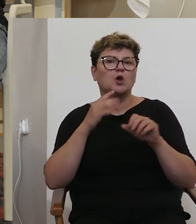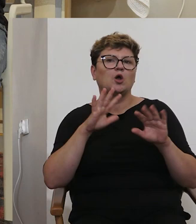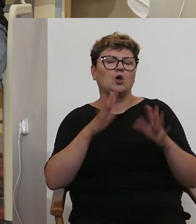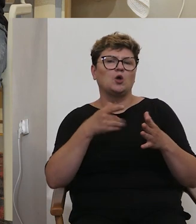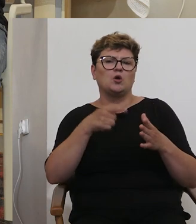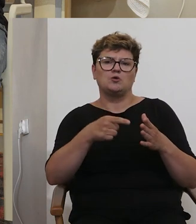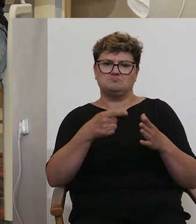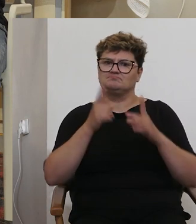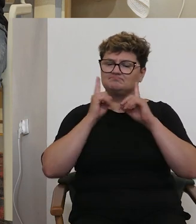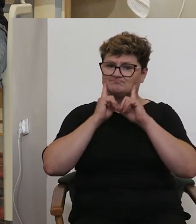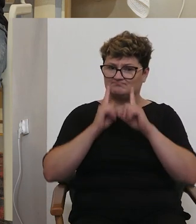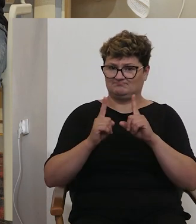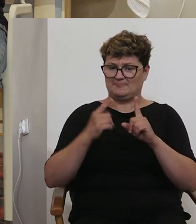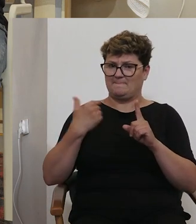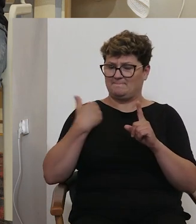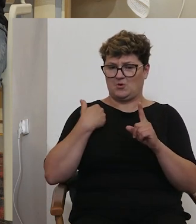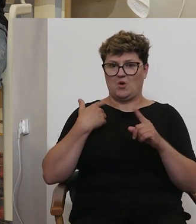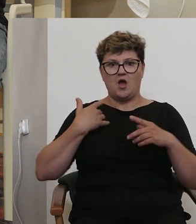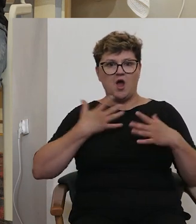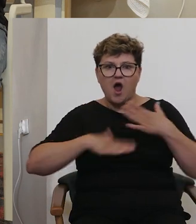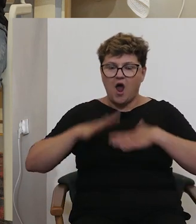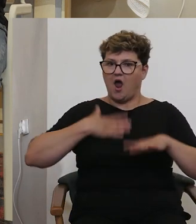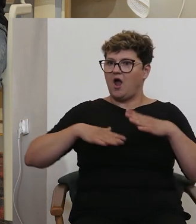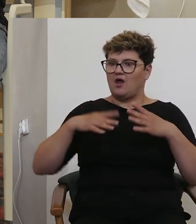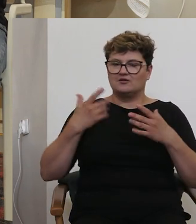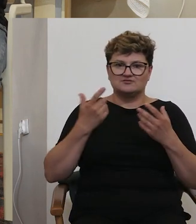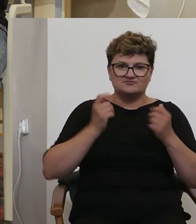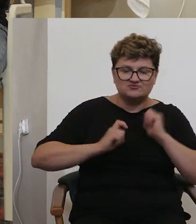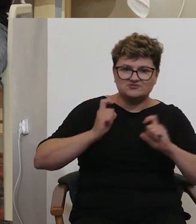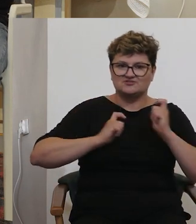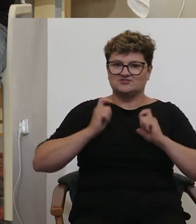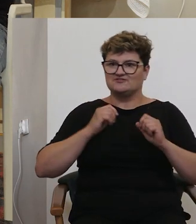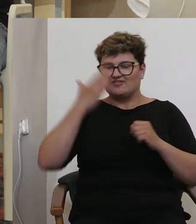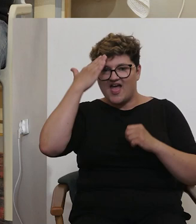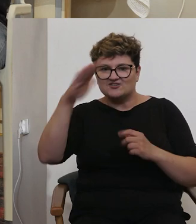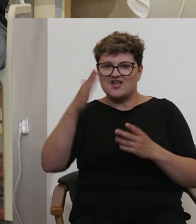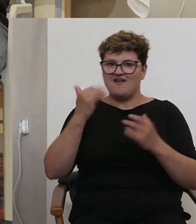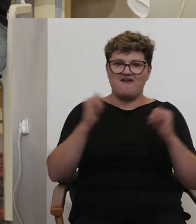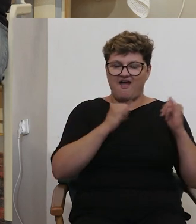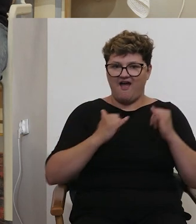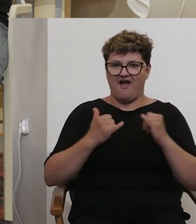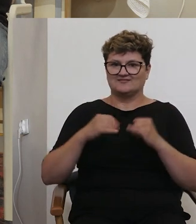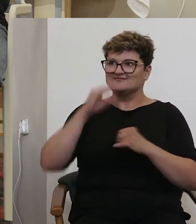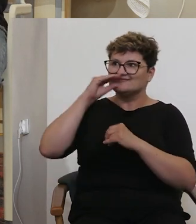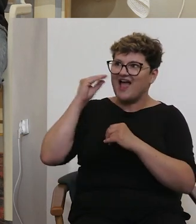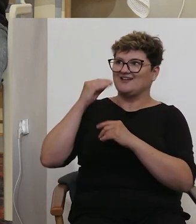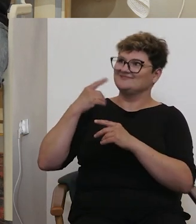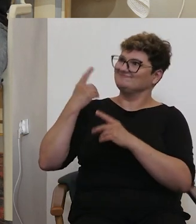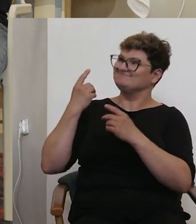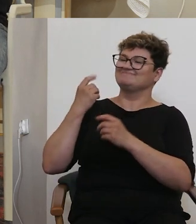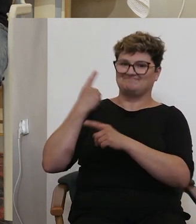że rzeczywiście tam była taka wręcz euforia i nadzieja na to, że to, że no Stalin dotrzyma